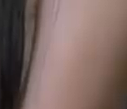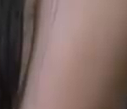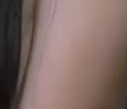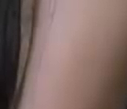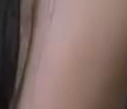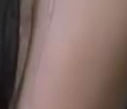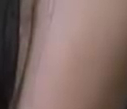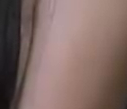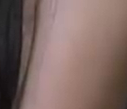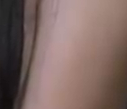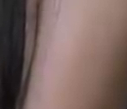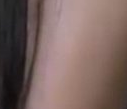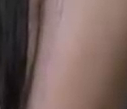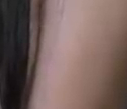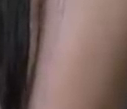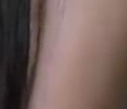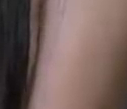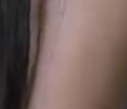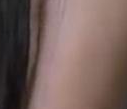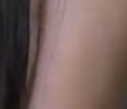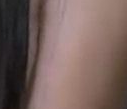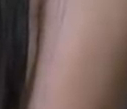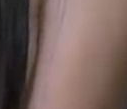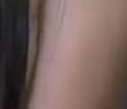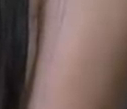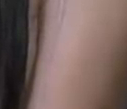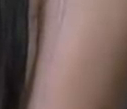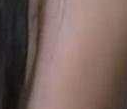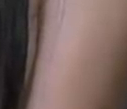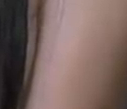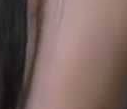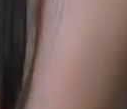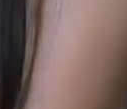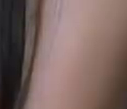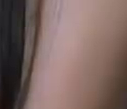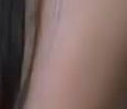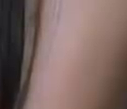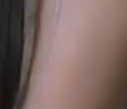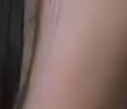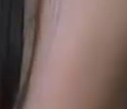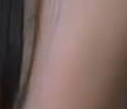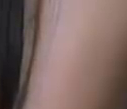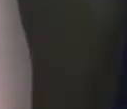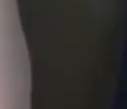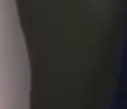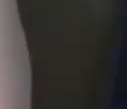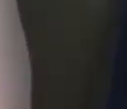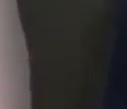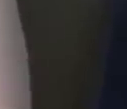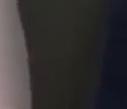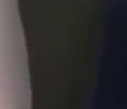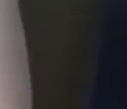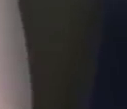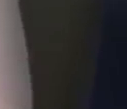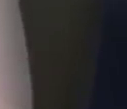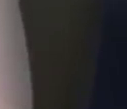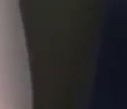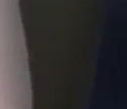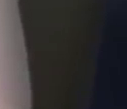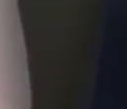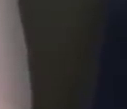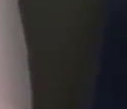din ang record niya. Na sa turn out, hindi pala ito na i-forward yung dating timekeeper namin. Para ma-process at ma-forward na rin